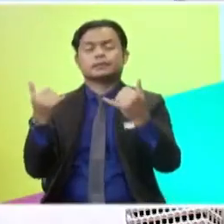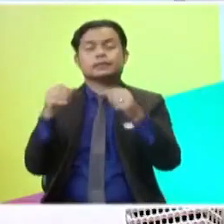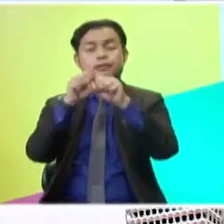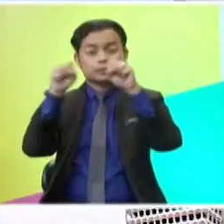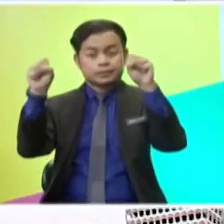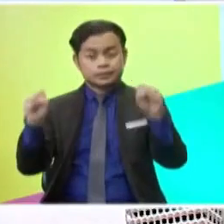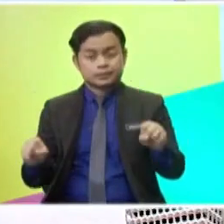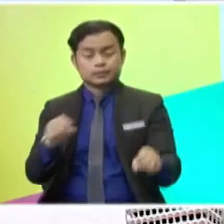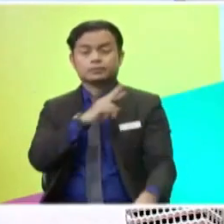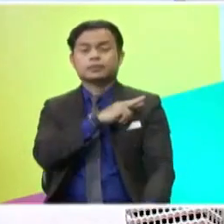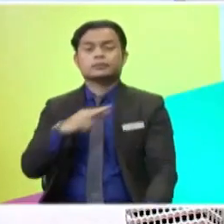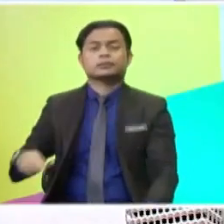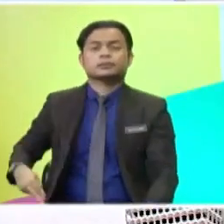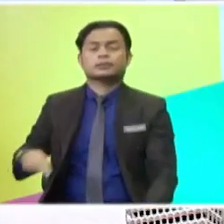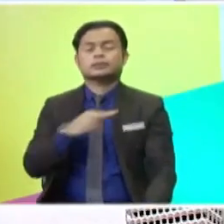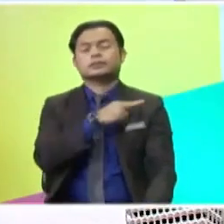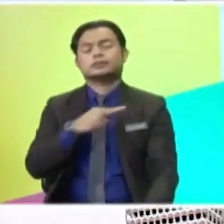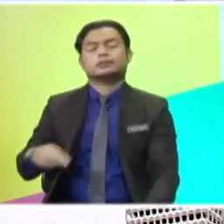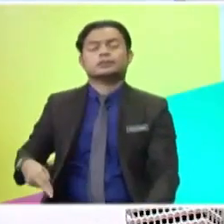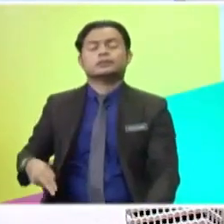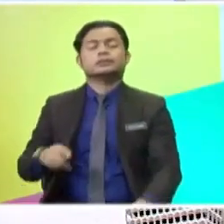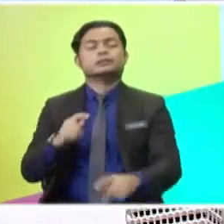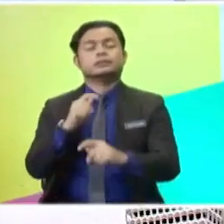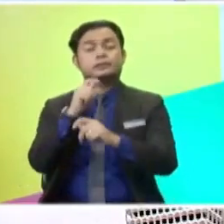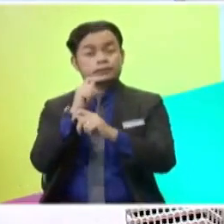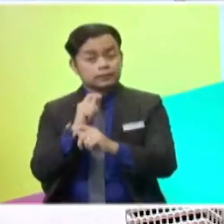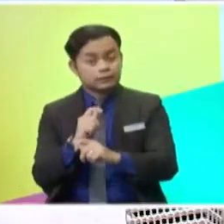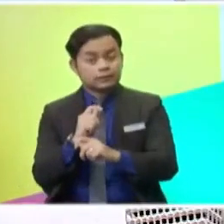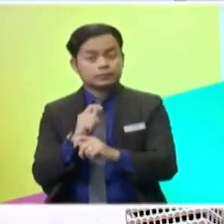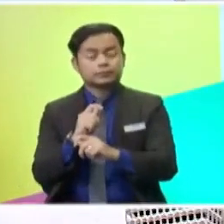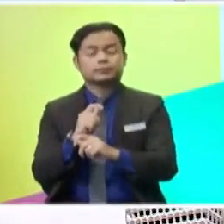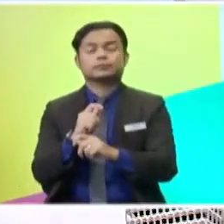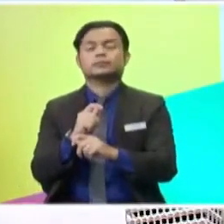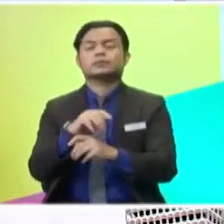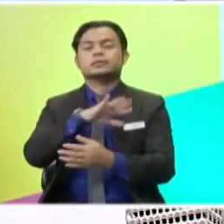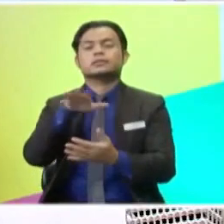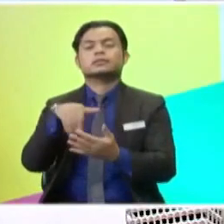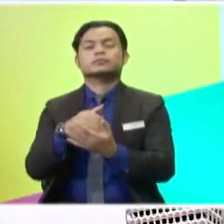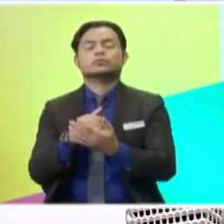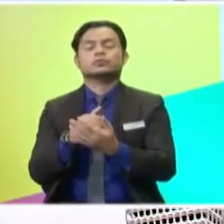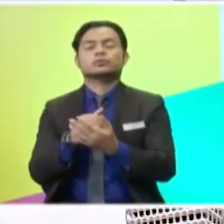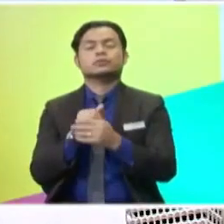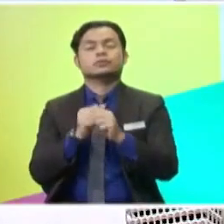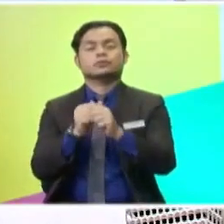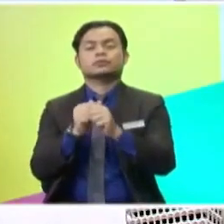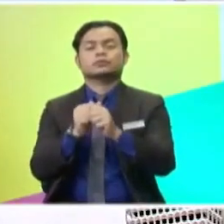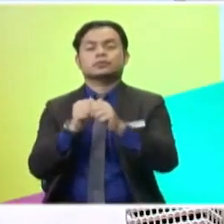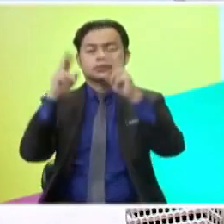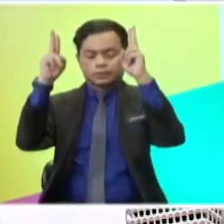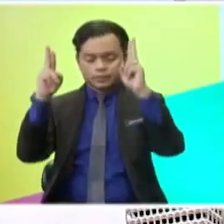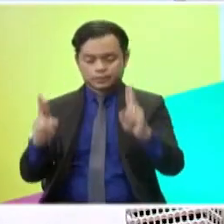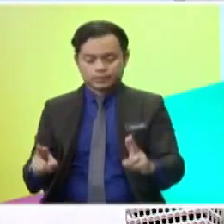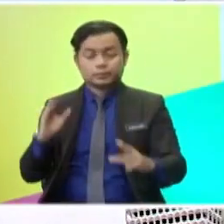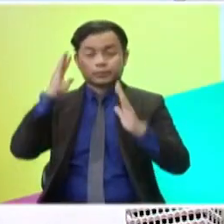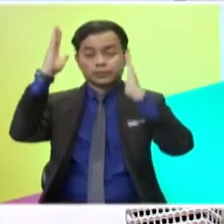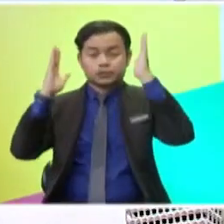raja pemerintahan tetap didukung teguh, terutamanya oleh orang Melayu dan kini oleh rakyat Malaysia. Begitulah lebih kurang. Okay, sejarah. Kita